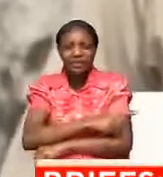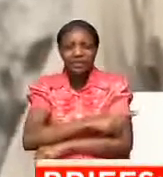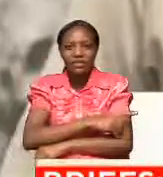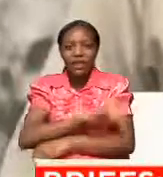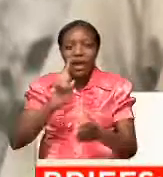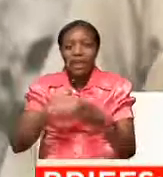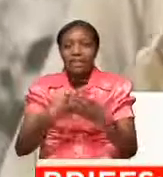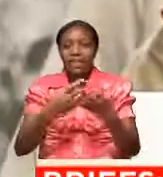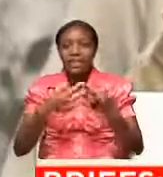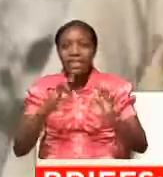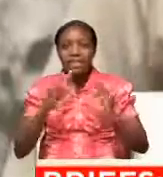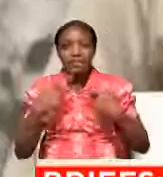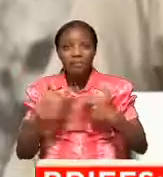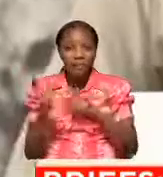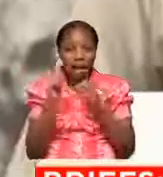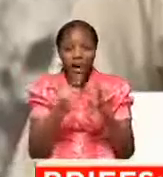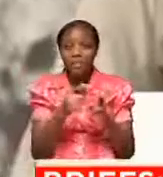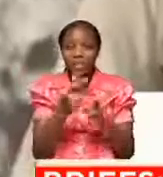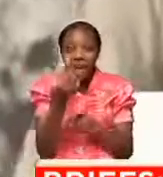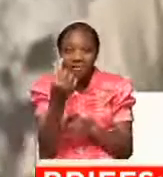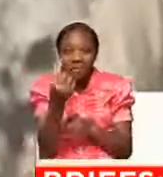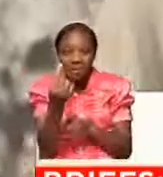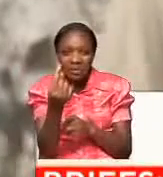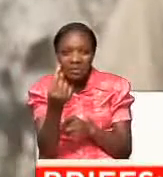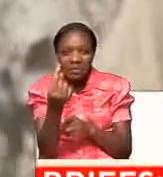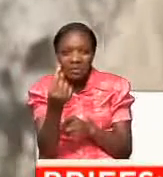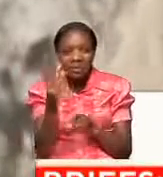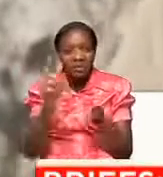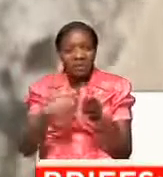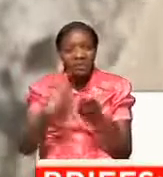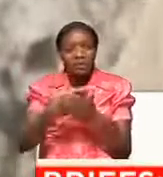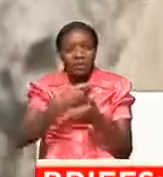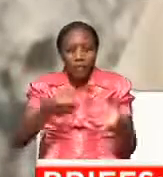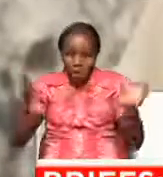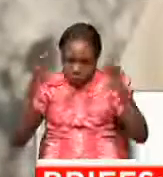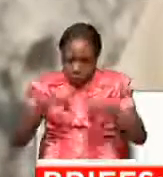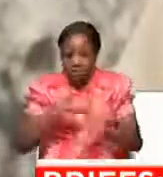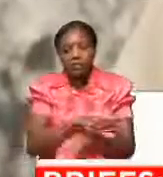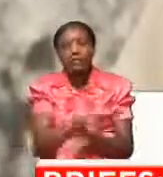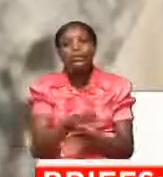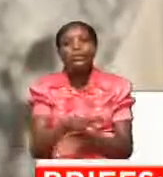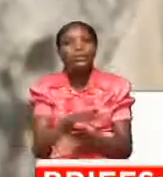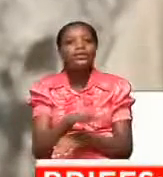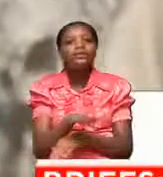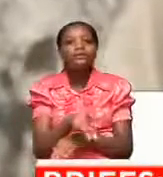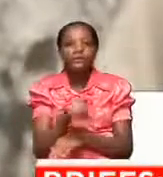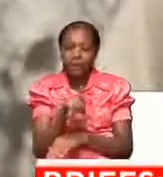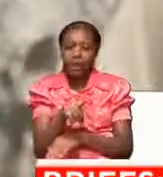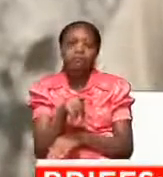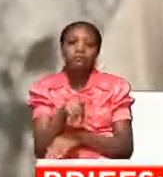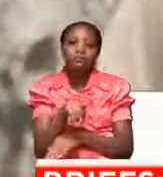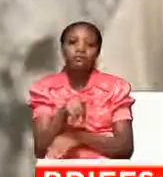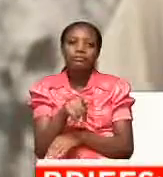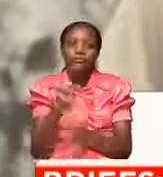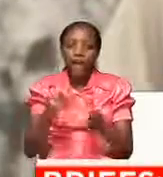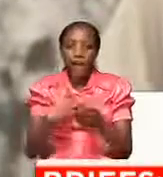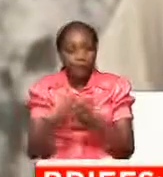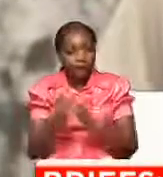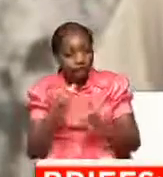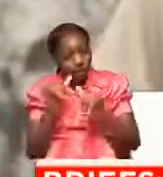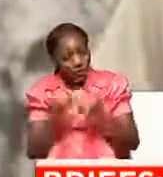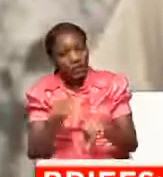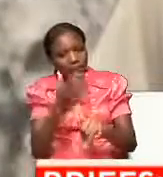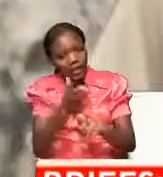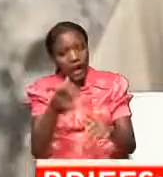Kama wale wanakuja mass testing bado ni wachache, sisi tutafunga Old Town. Mutabakia pale